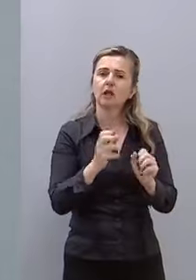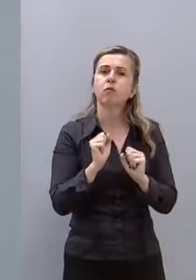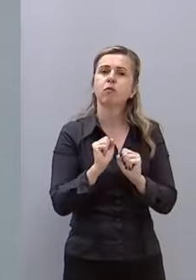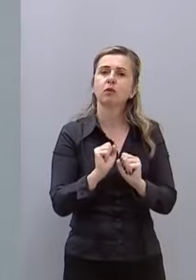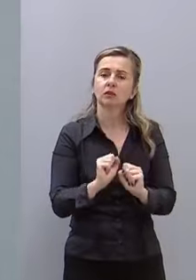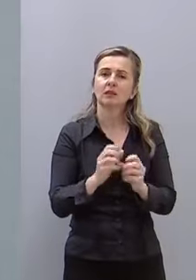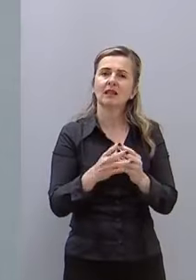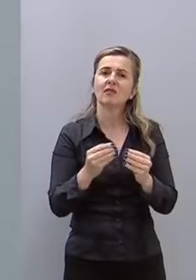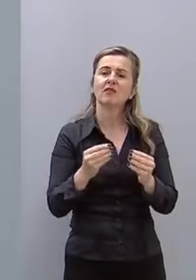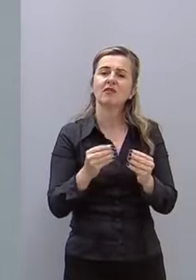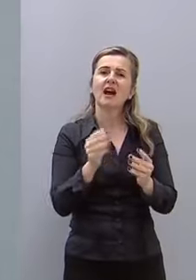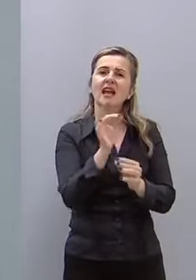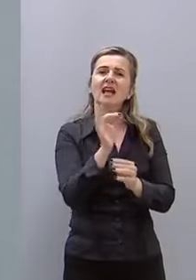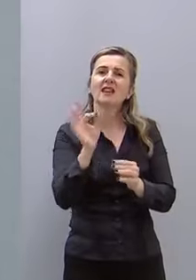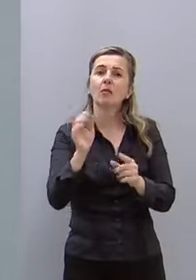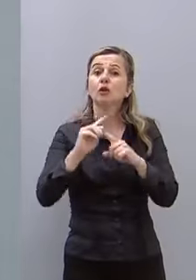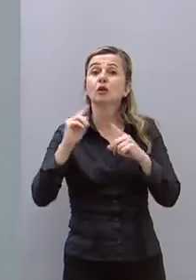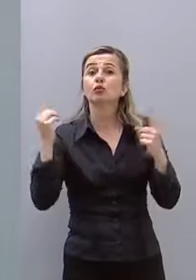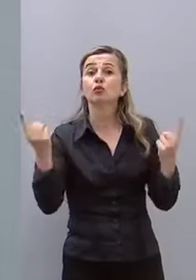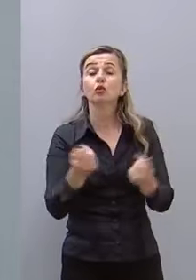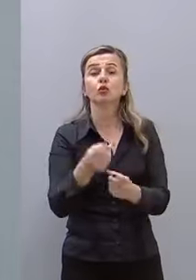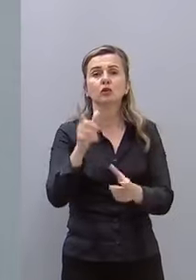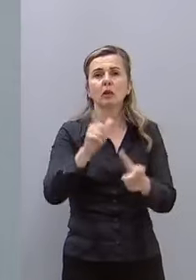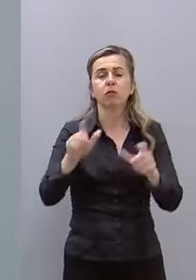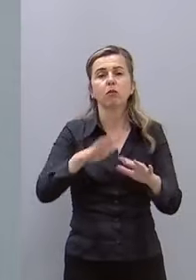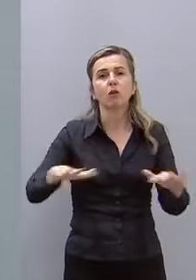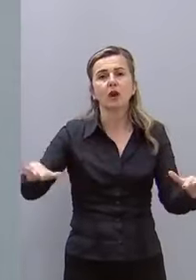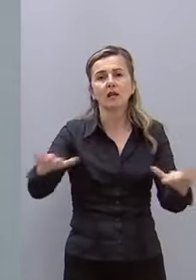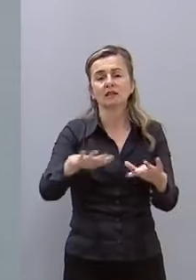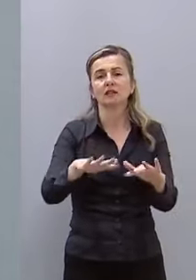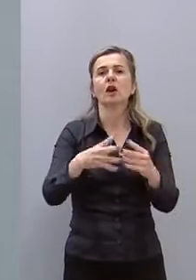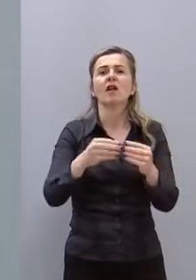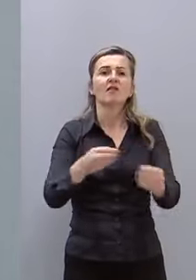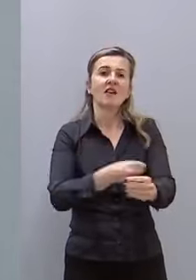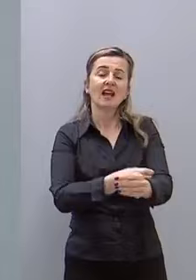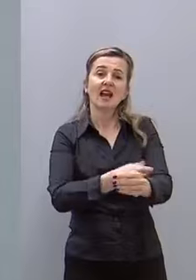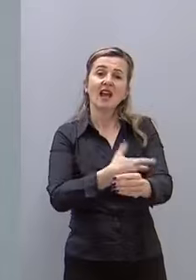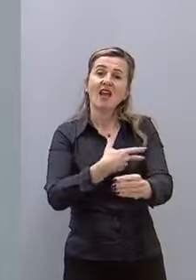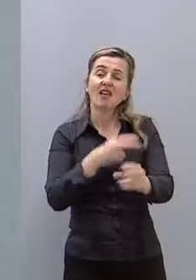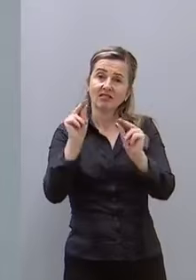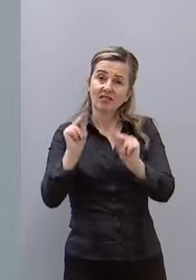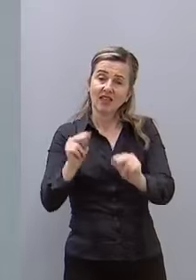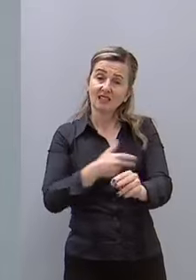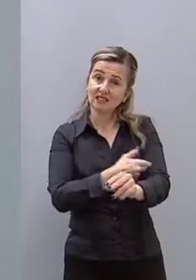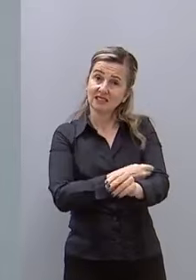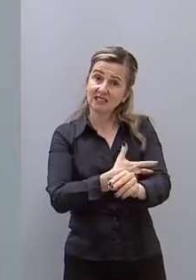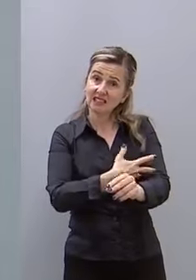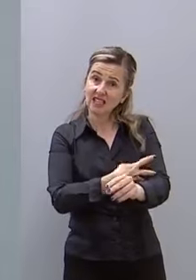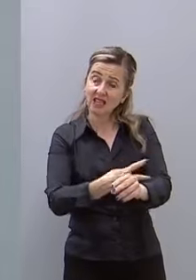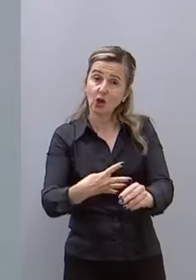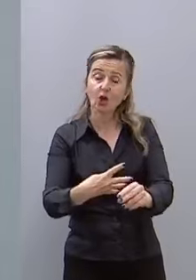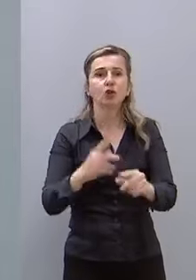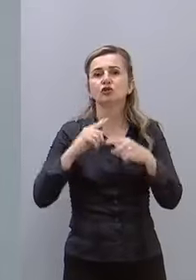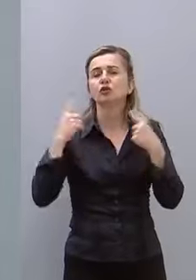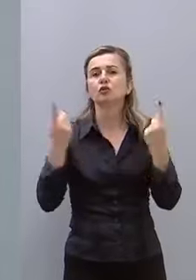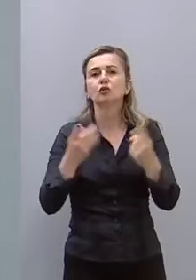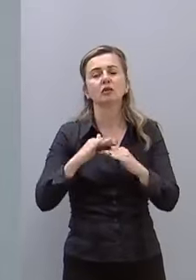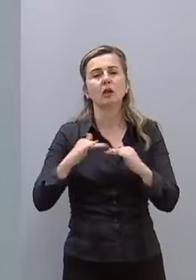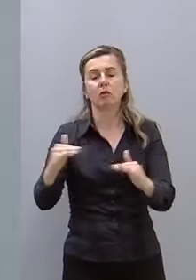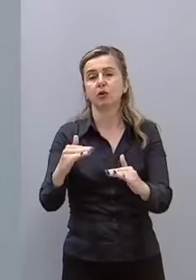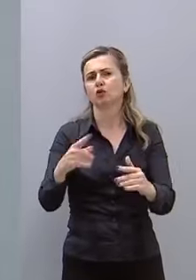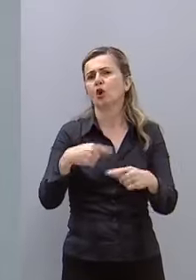fare tampone a tutta la popolazione di fare test sierologici a tutta la popolazione noi sicuramente siamo favorevoli a